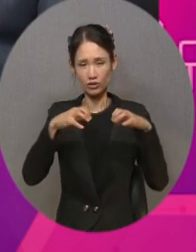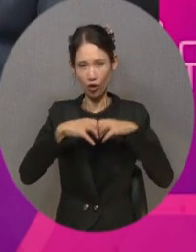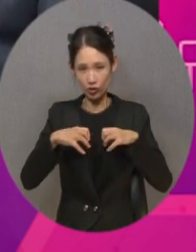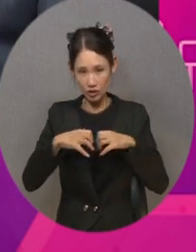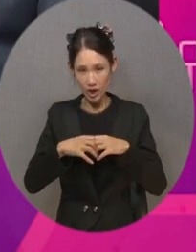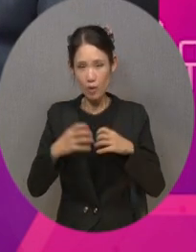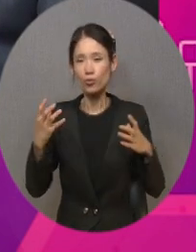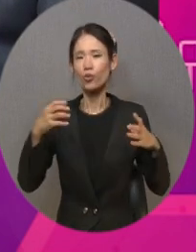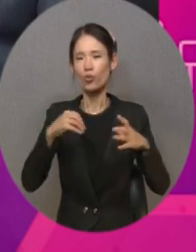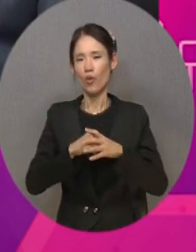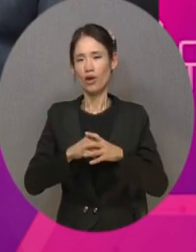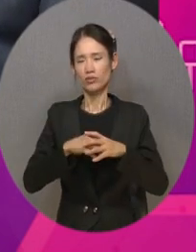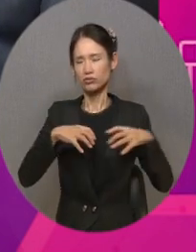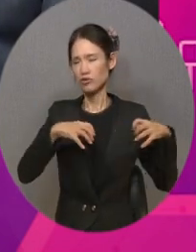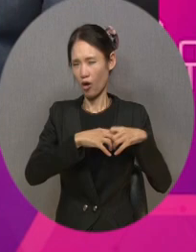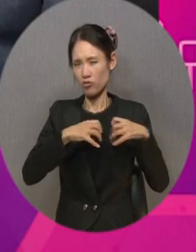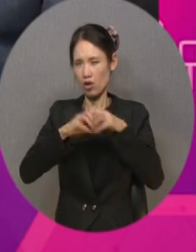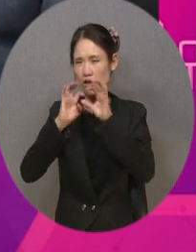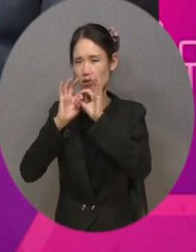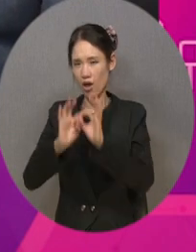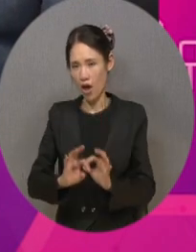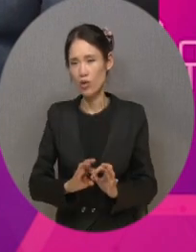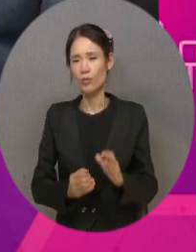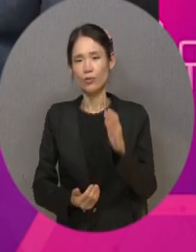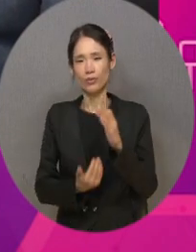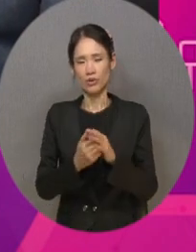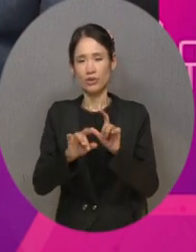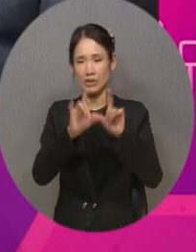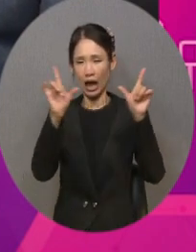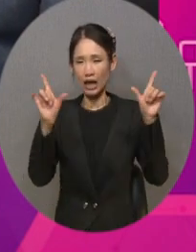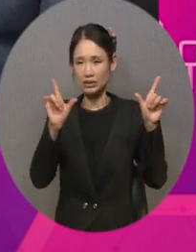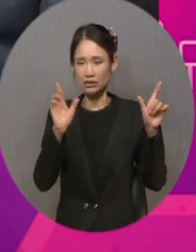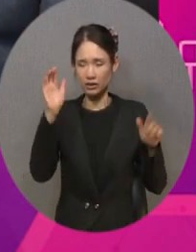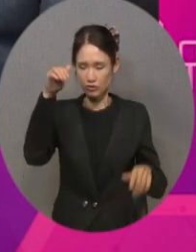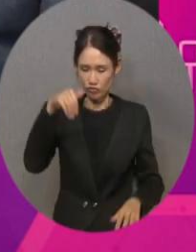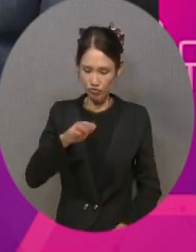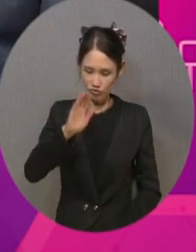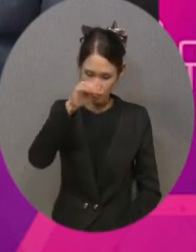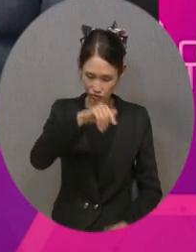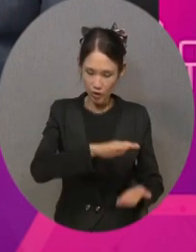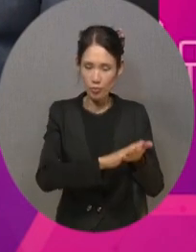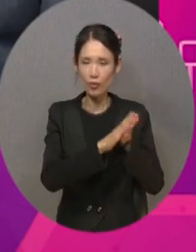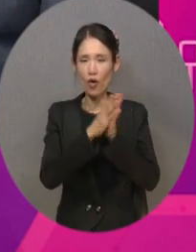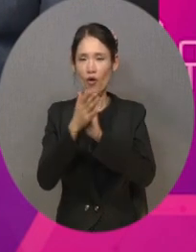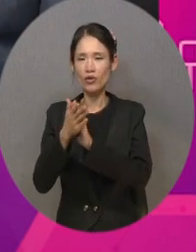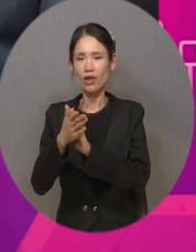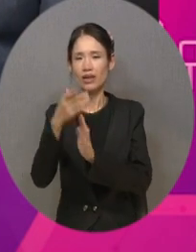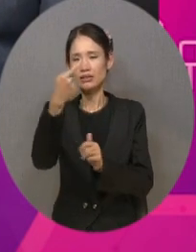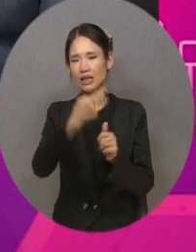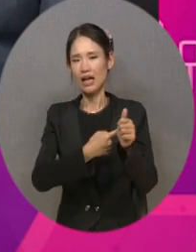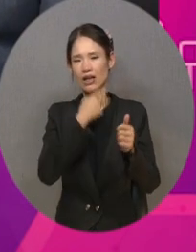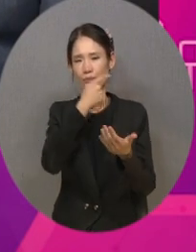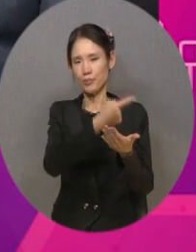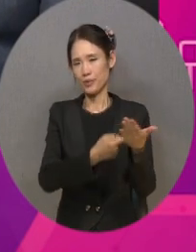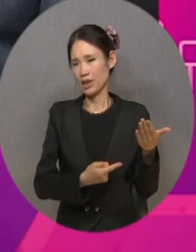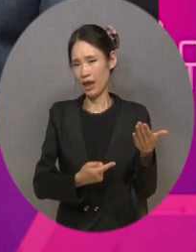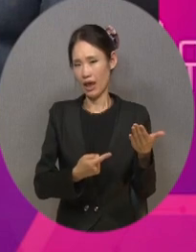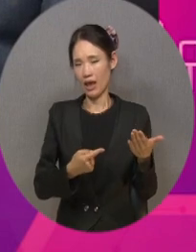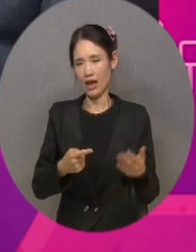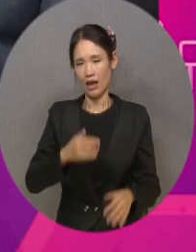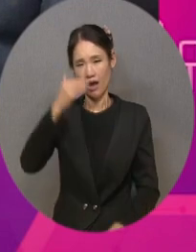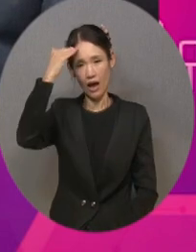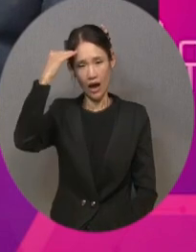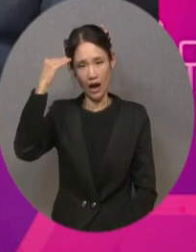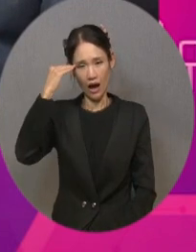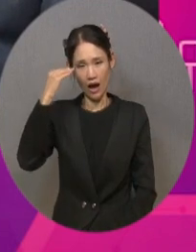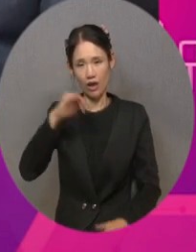계속 발생하고 있고 그다음에 기후변화로 인한 어떤 그런 자연재해 이런 것도 우리 지금